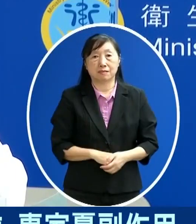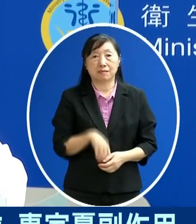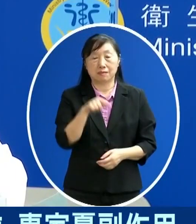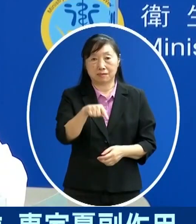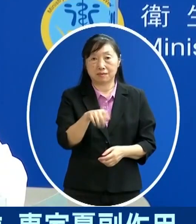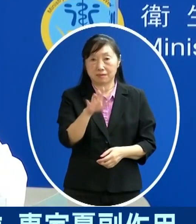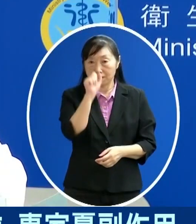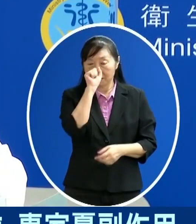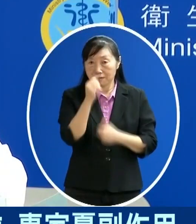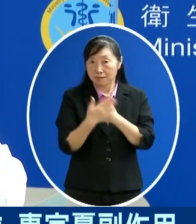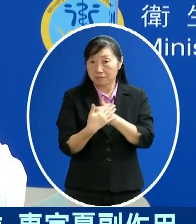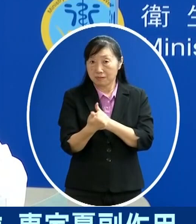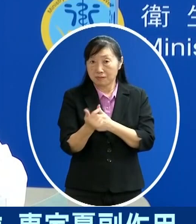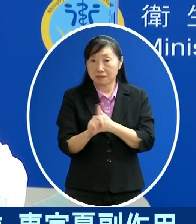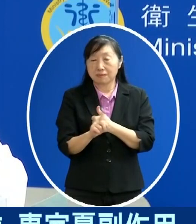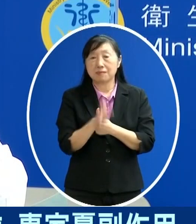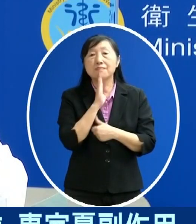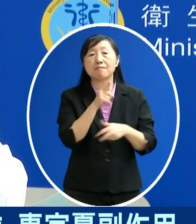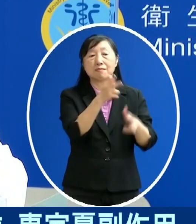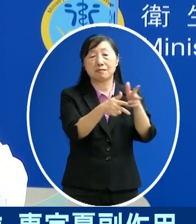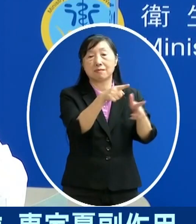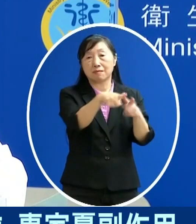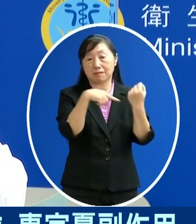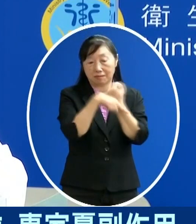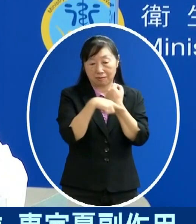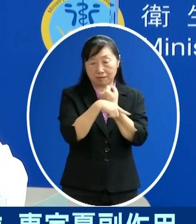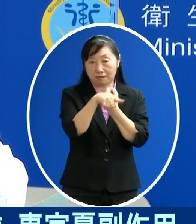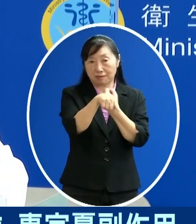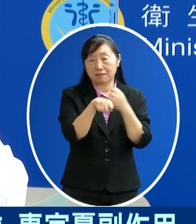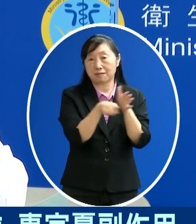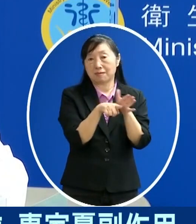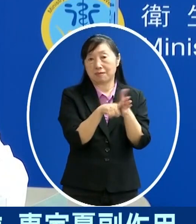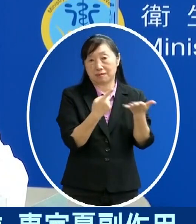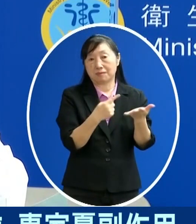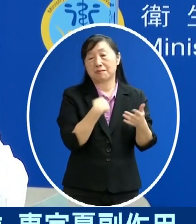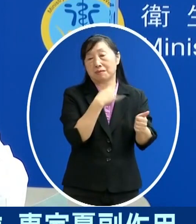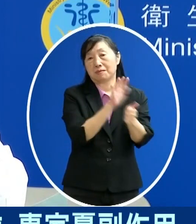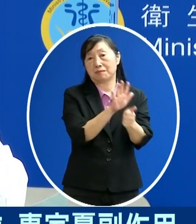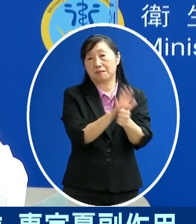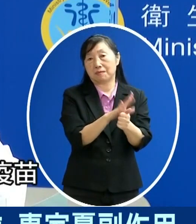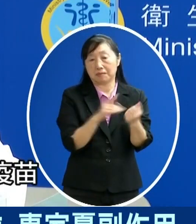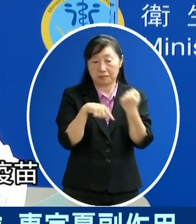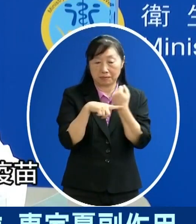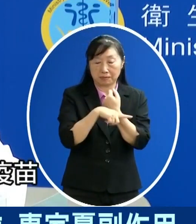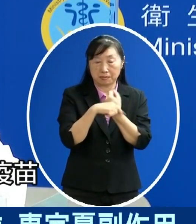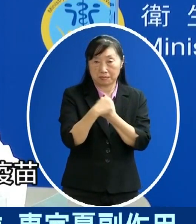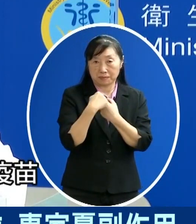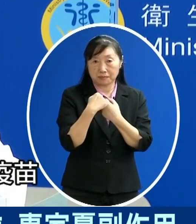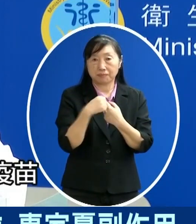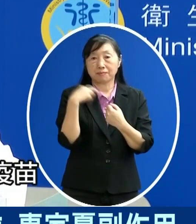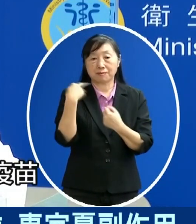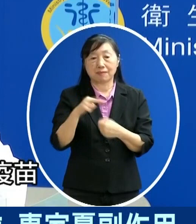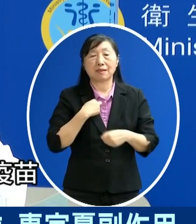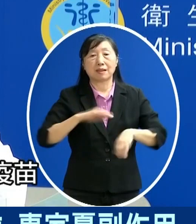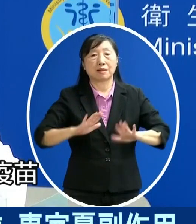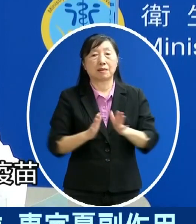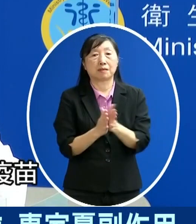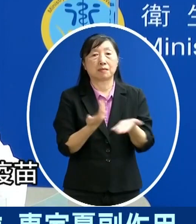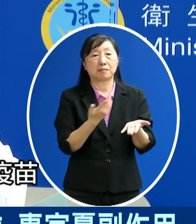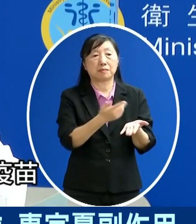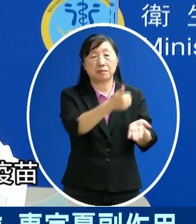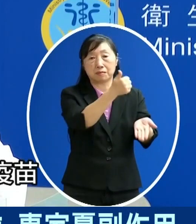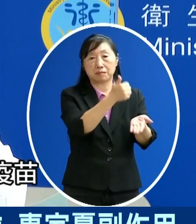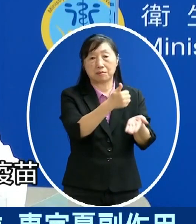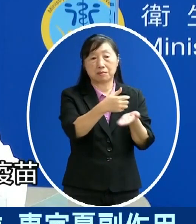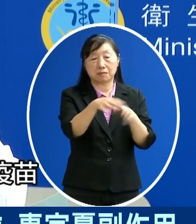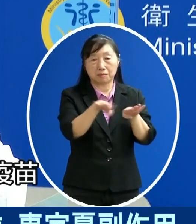些的厂商它就有这个在这里面的研发的一个动机了。另外一个的话，我们也可以很及时的就取得最新产生